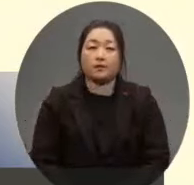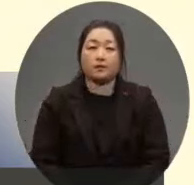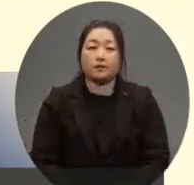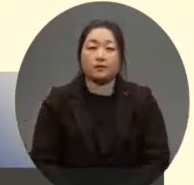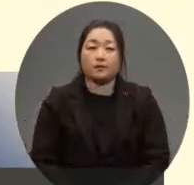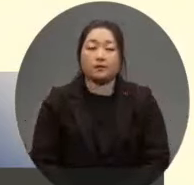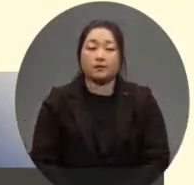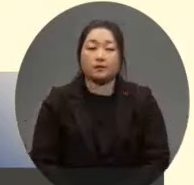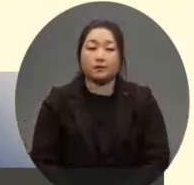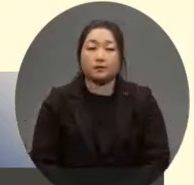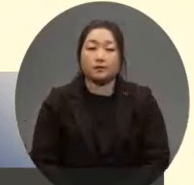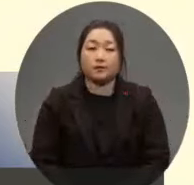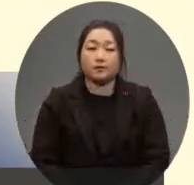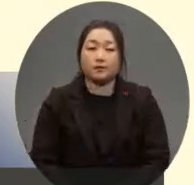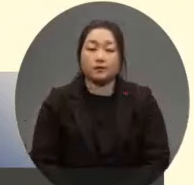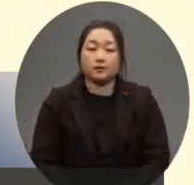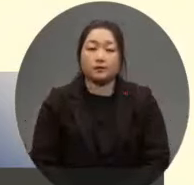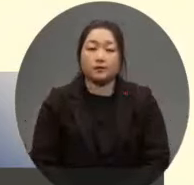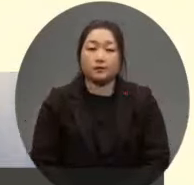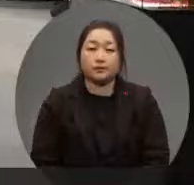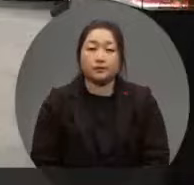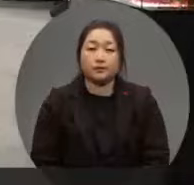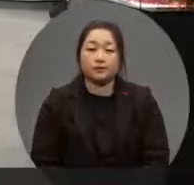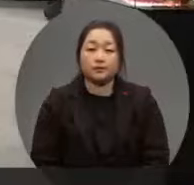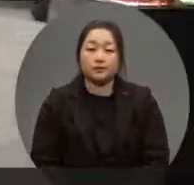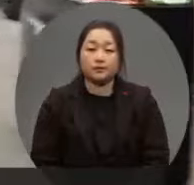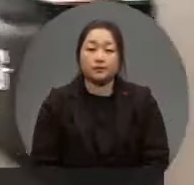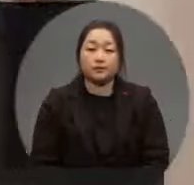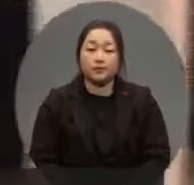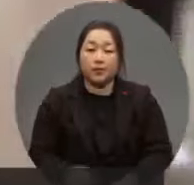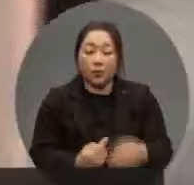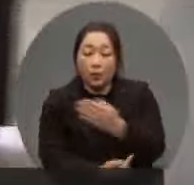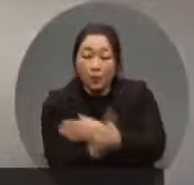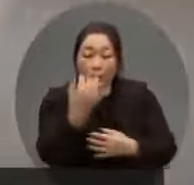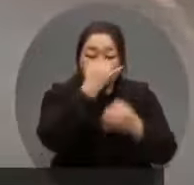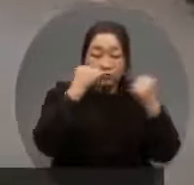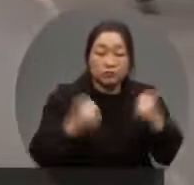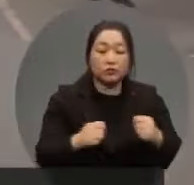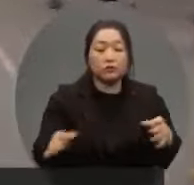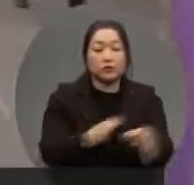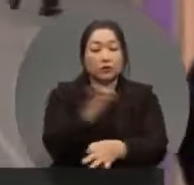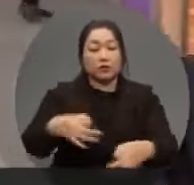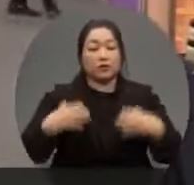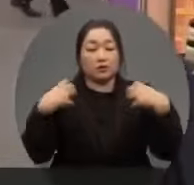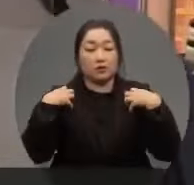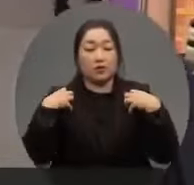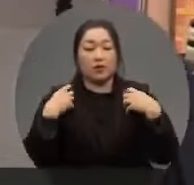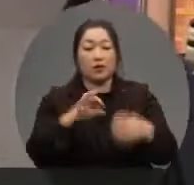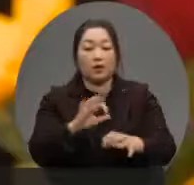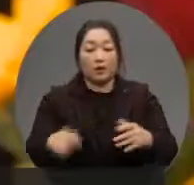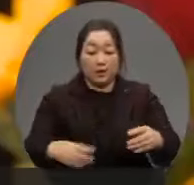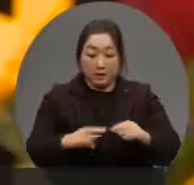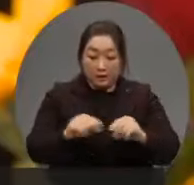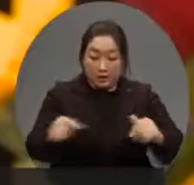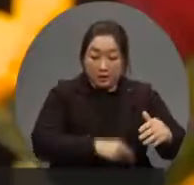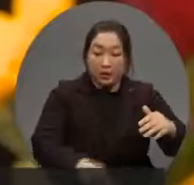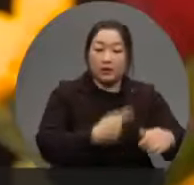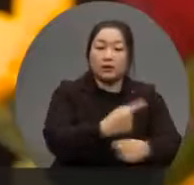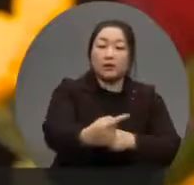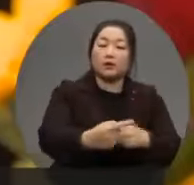특화 단지가 될 것으로 저희들은 확신하고 있습니다. 이 밖에 충북경제자유구역청은 오스코 부지 안에